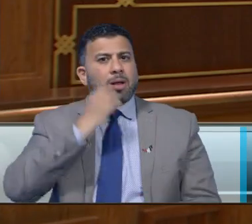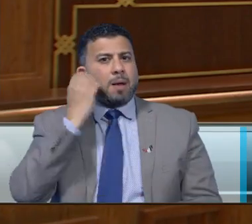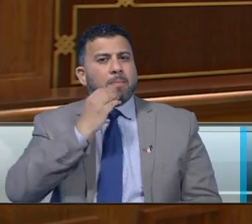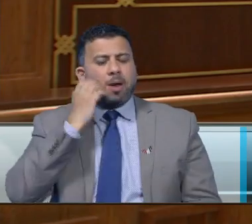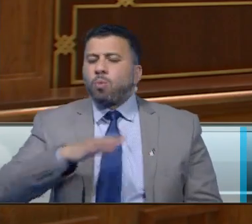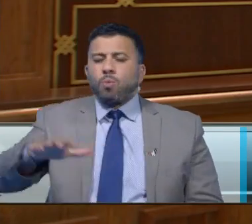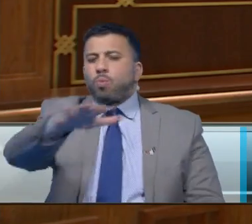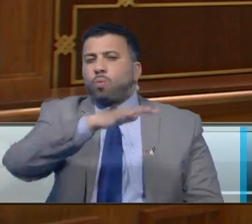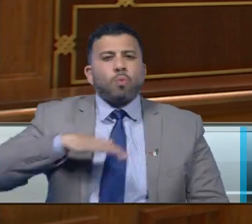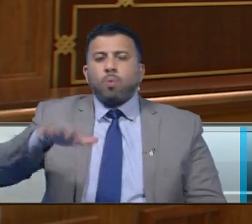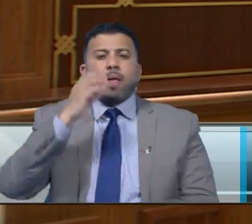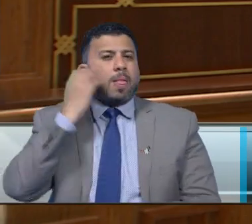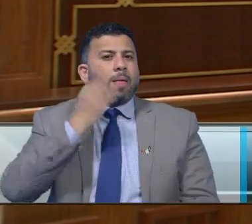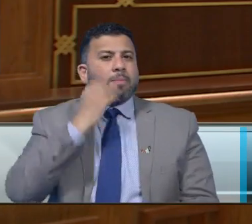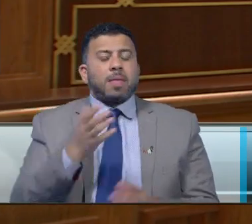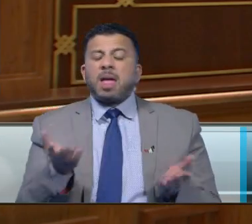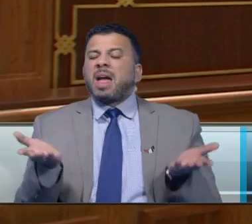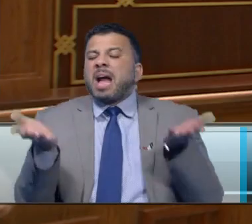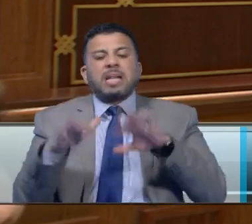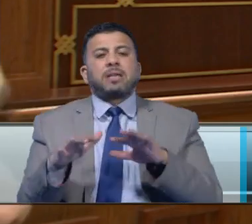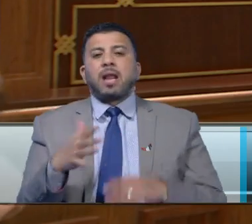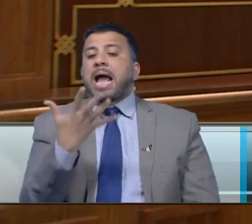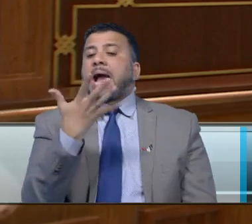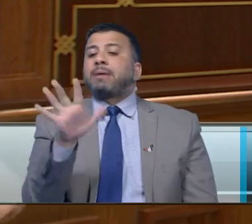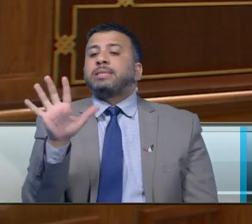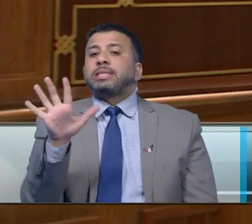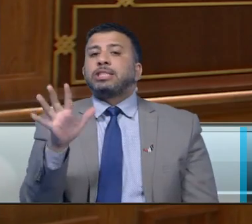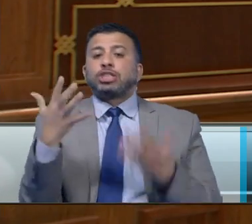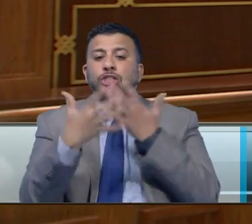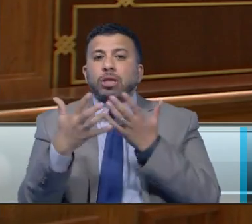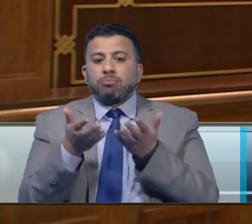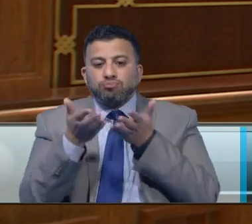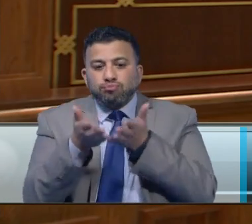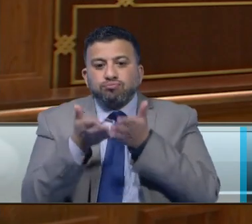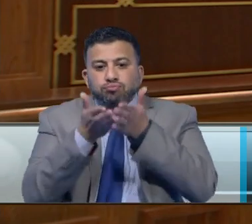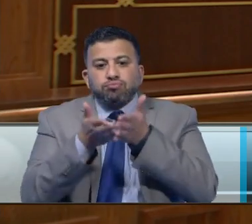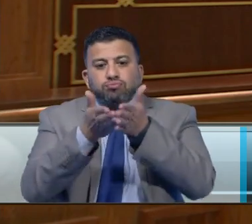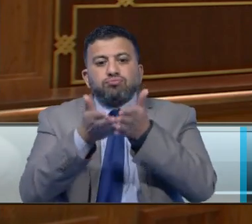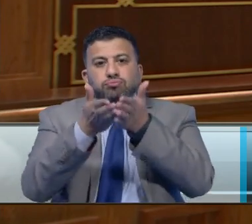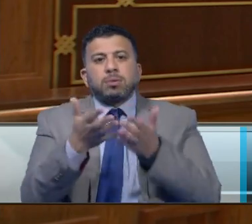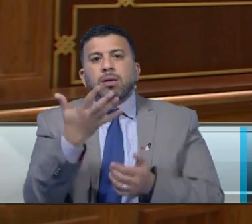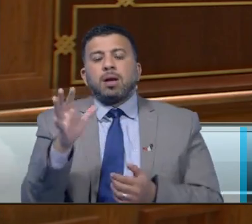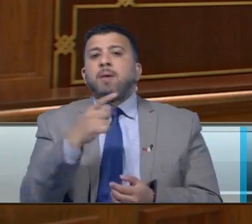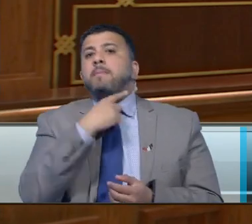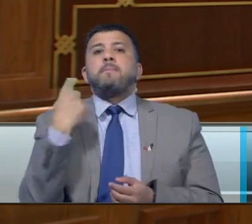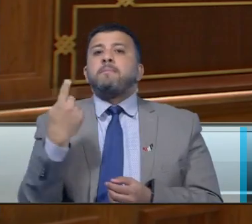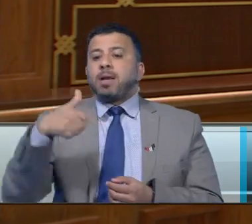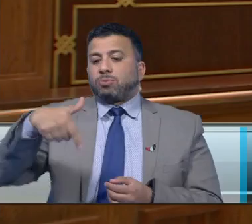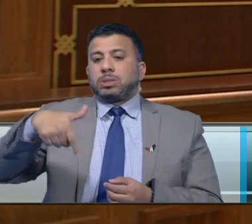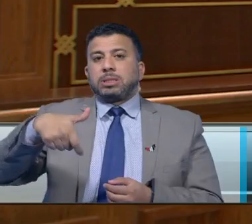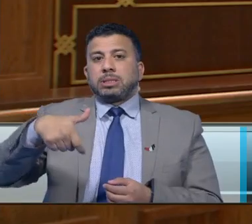الإمارات أكثر من 50 شركة ملاحة، إضافة إلى أكثر من 160